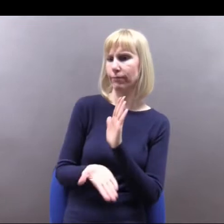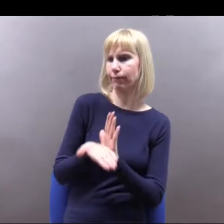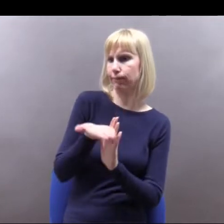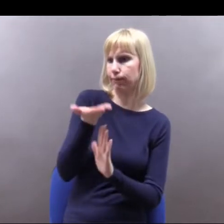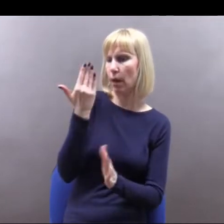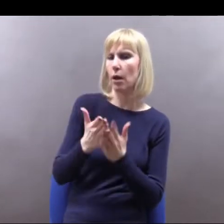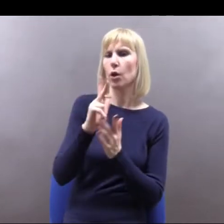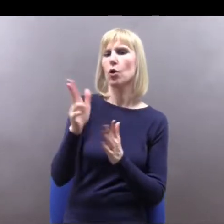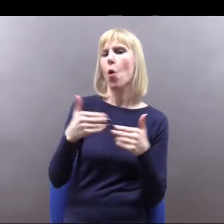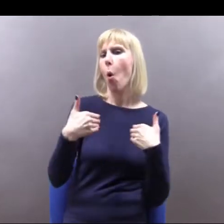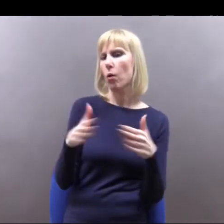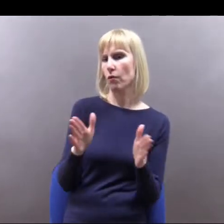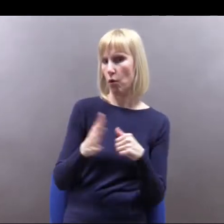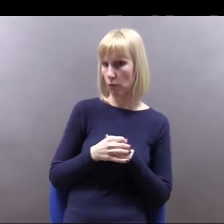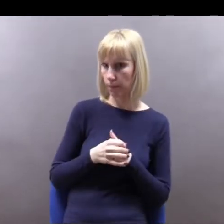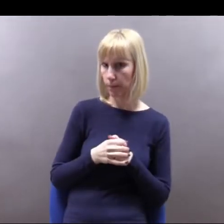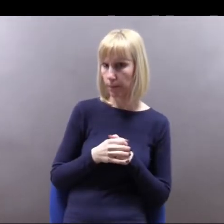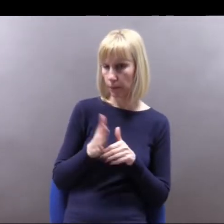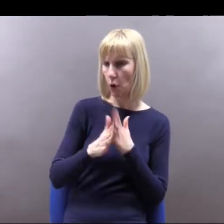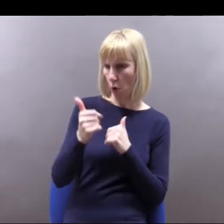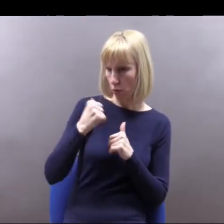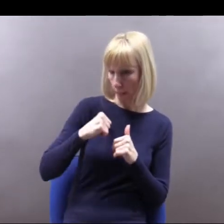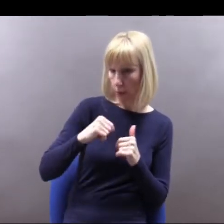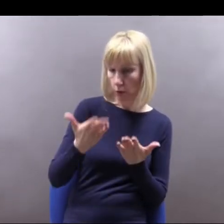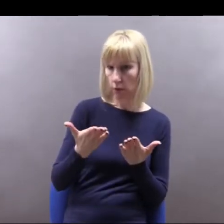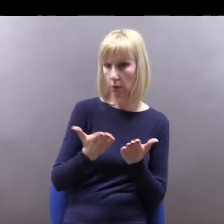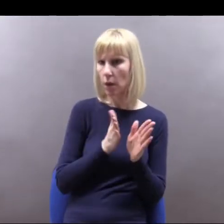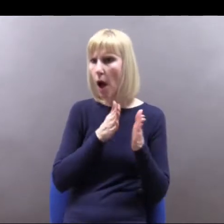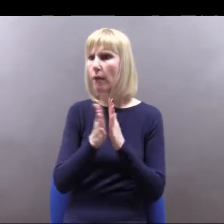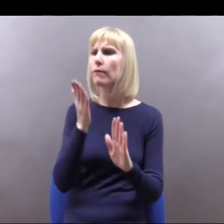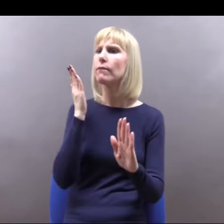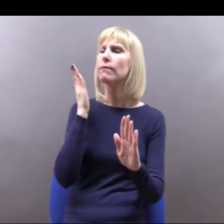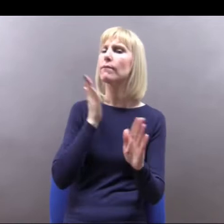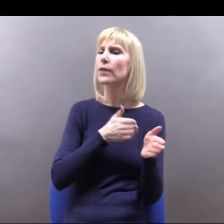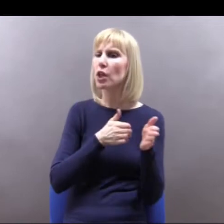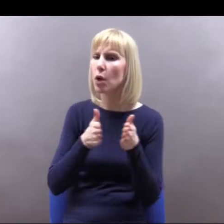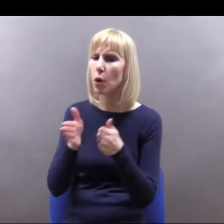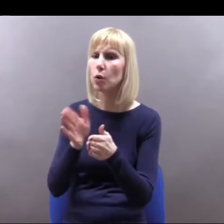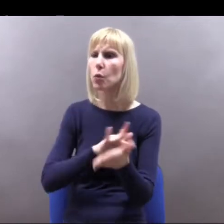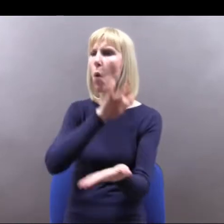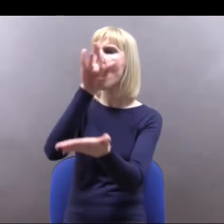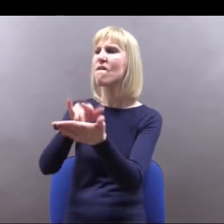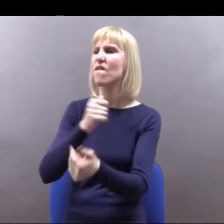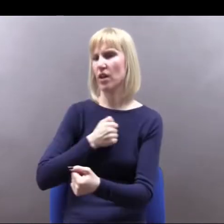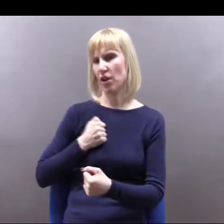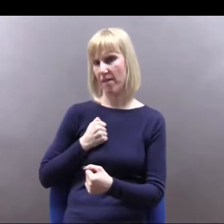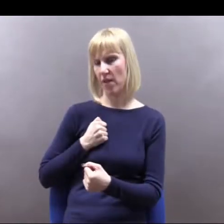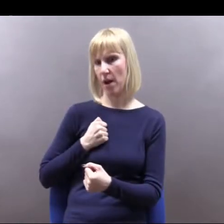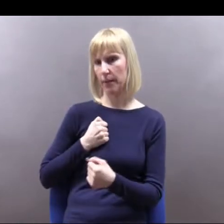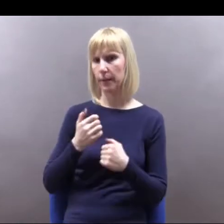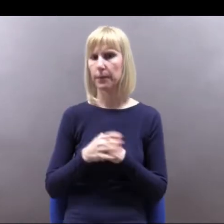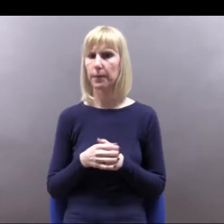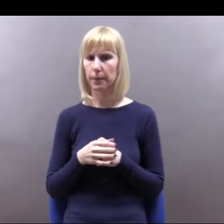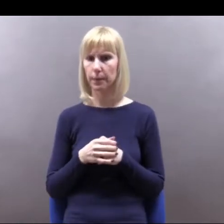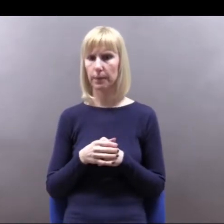mają klucze od tego urządzenia i otworzą to. I... Dobra. Pan chce wjechać w kierunku? Ja chcę wjechać